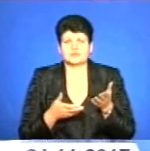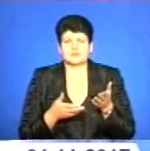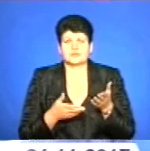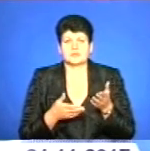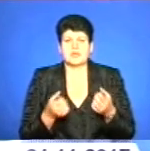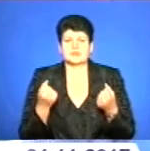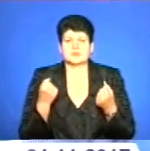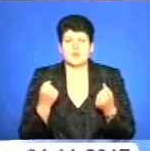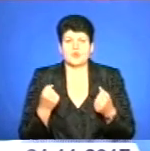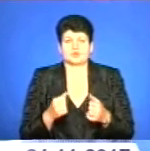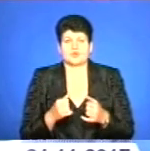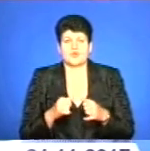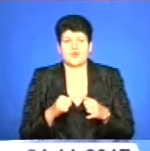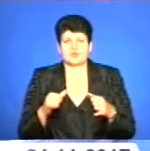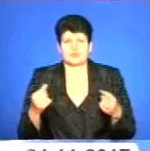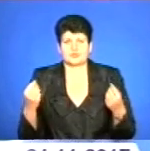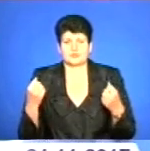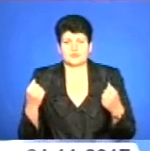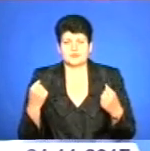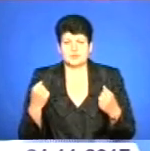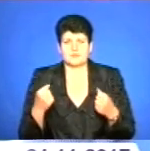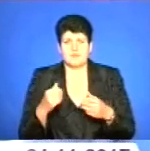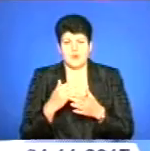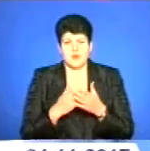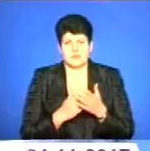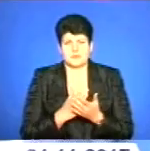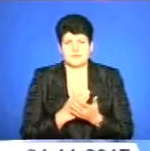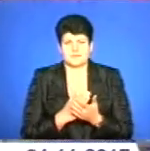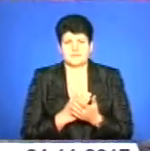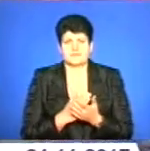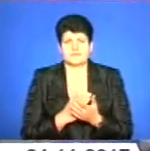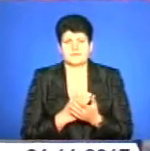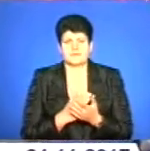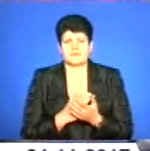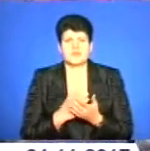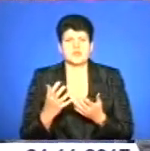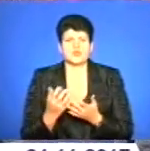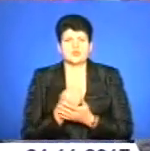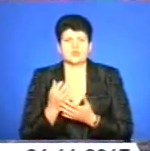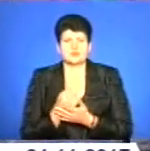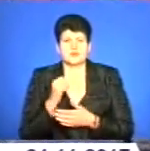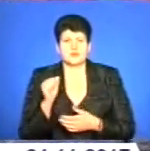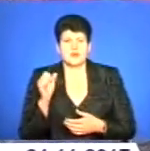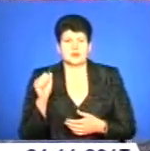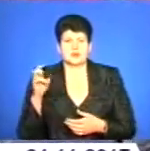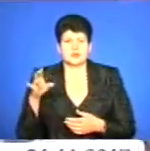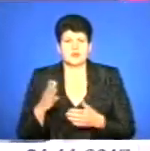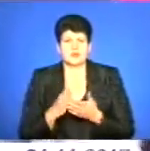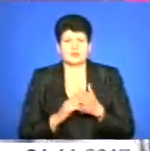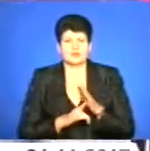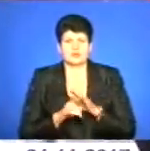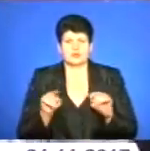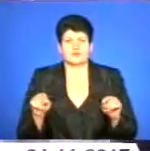для спорту, для розвитку фізичної культури, там програми і так виконуються. Здобутки Андрія Антонюка стали початком